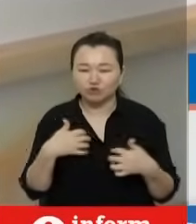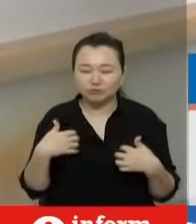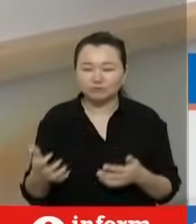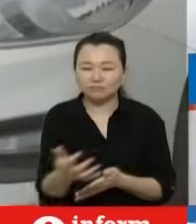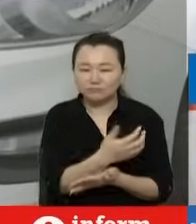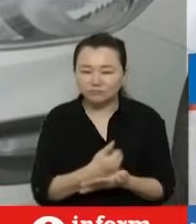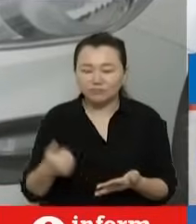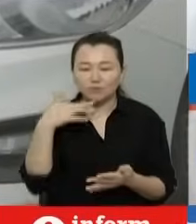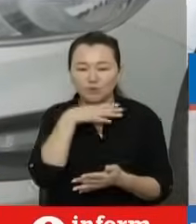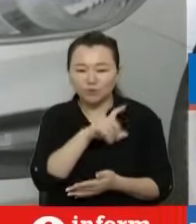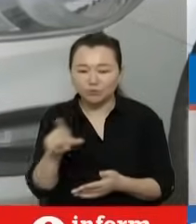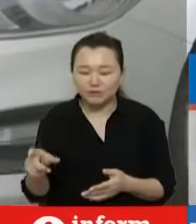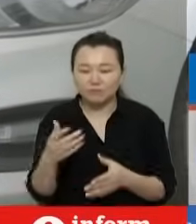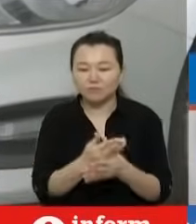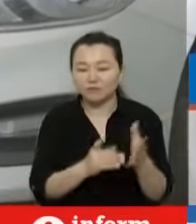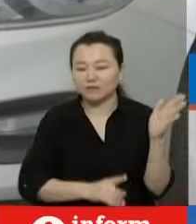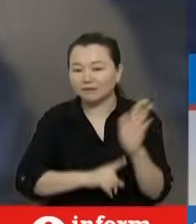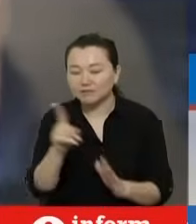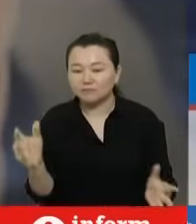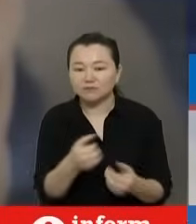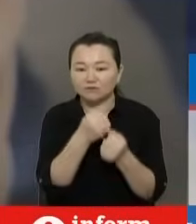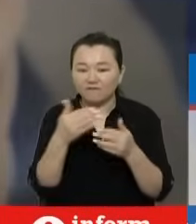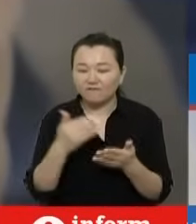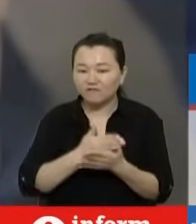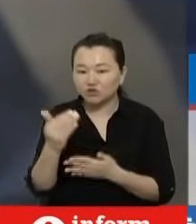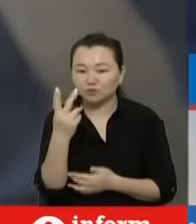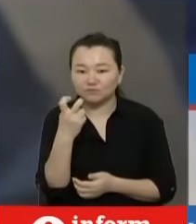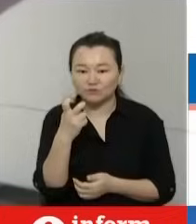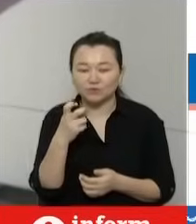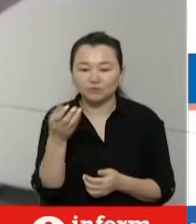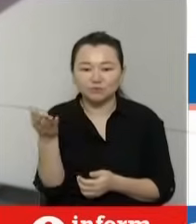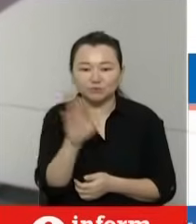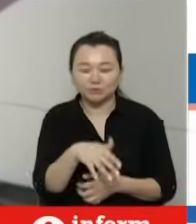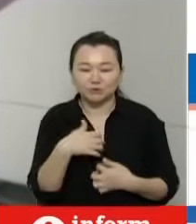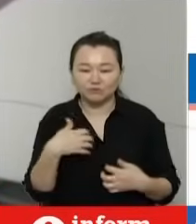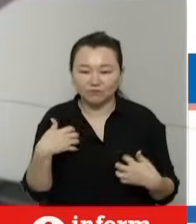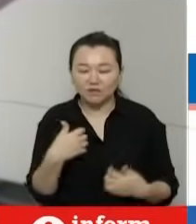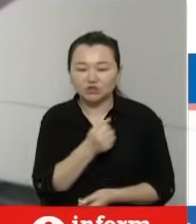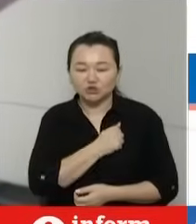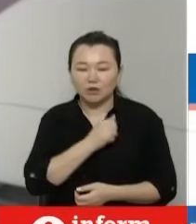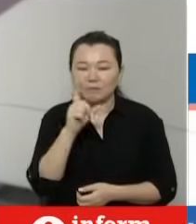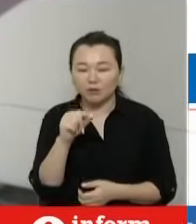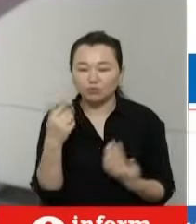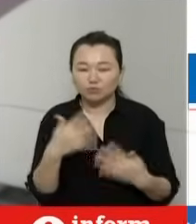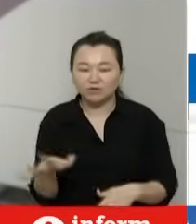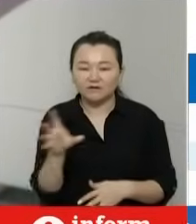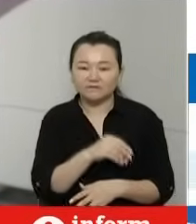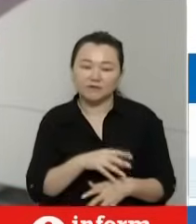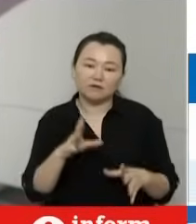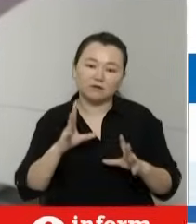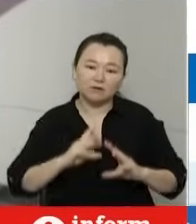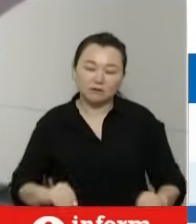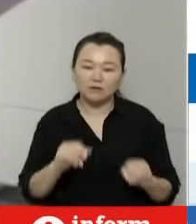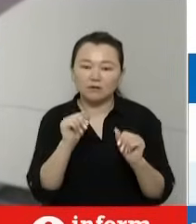как бы откликнулись. Спасти удалось свыше 200 четвероногих. К сожалению, в понедельник уже все расслабились, как только